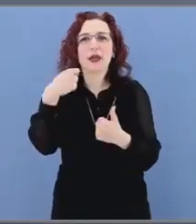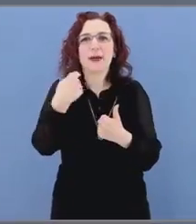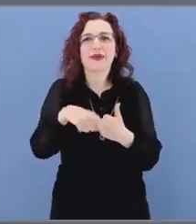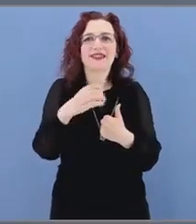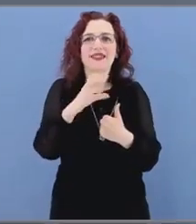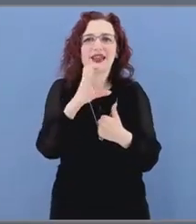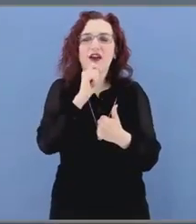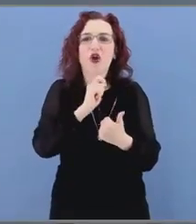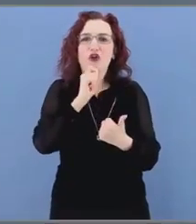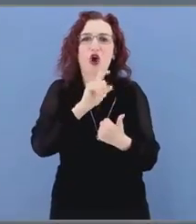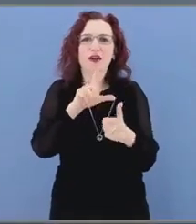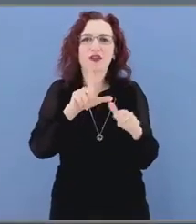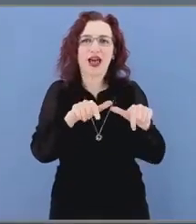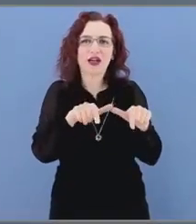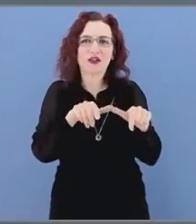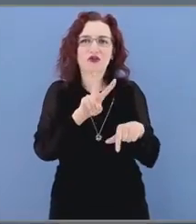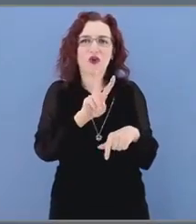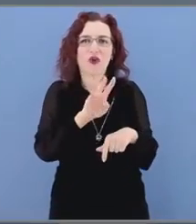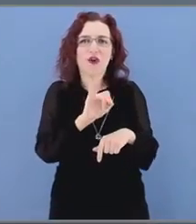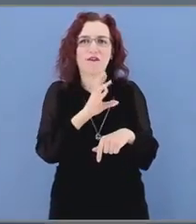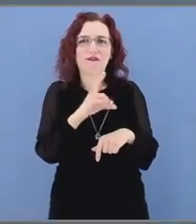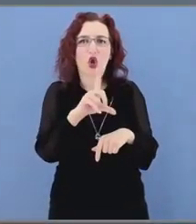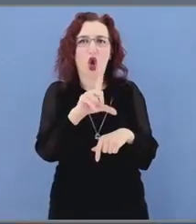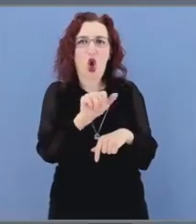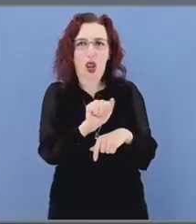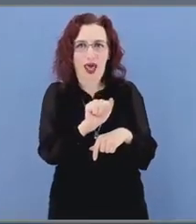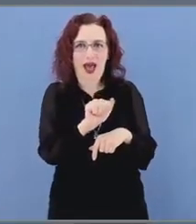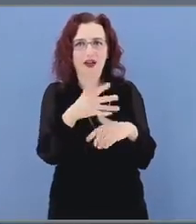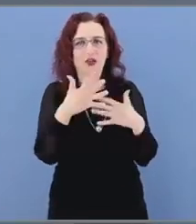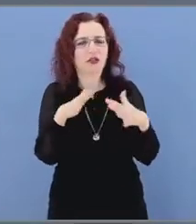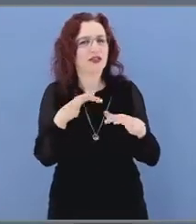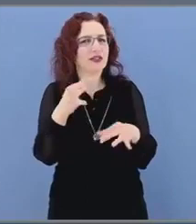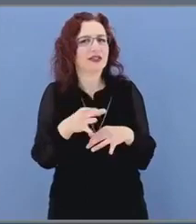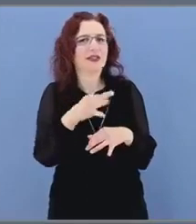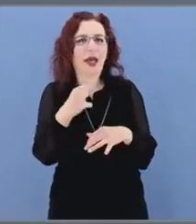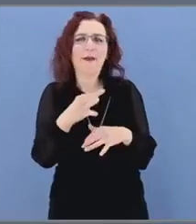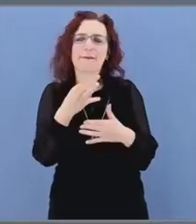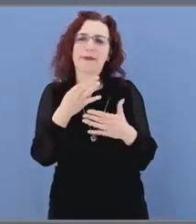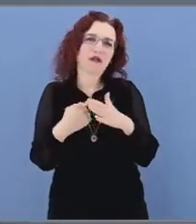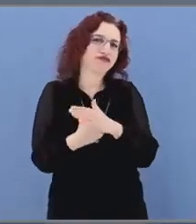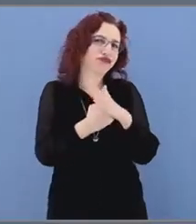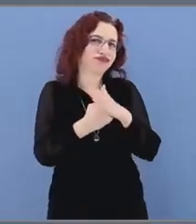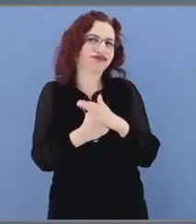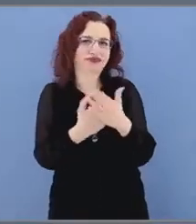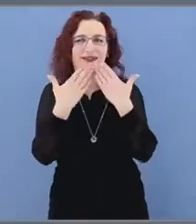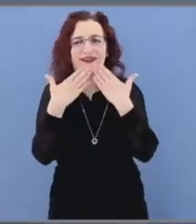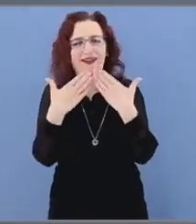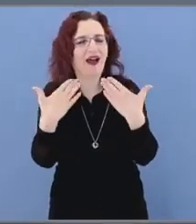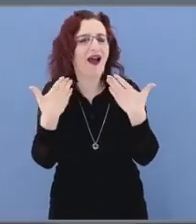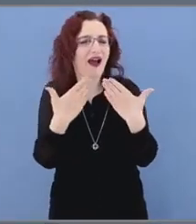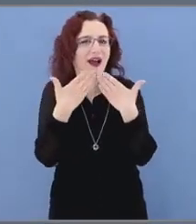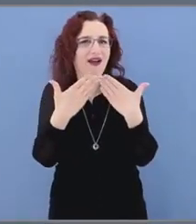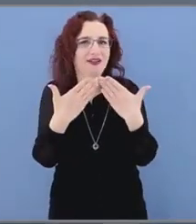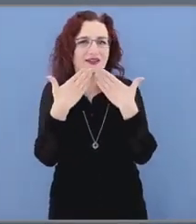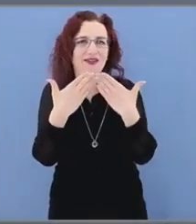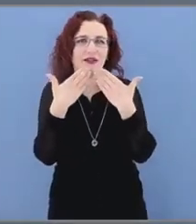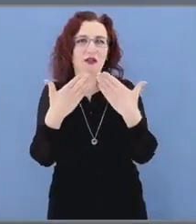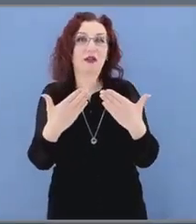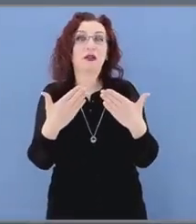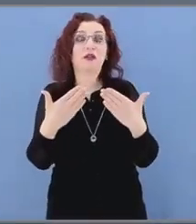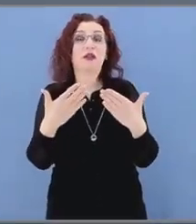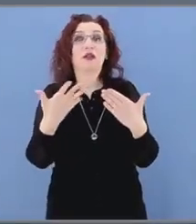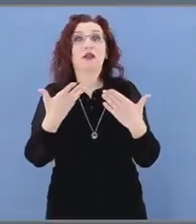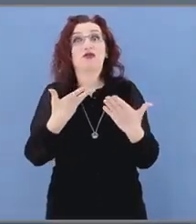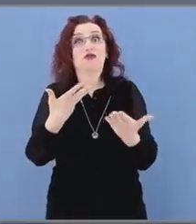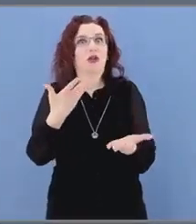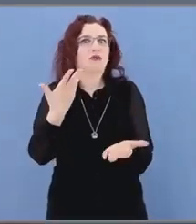sempre incondizionato a tutte le nostre attività, grazie mille, ai tantissimi, a riprova del noi che stiamo costruendo, Salvatore Monne di Mappa